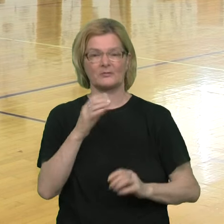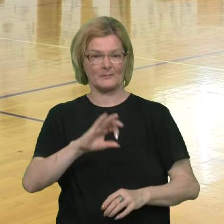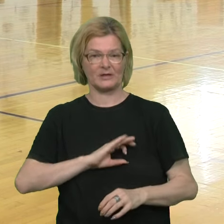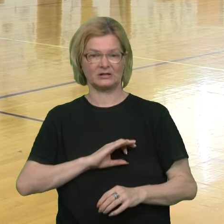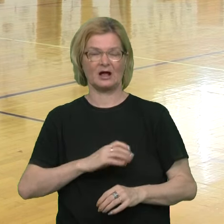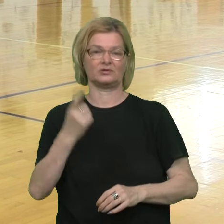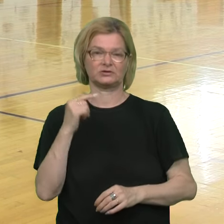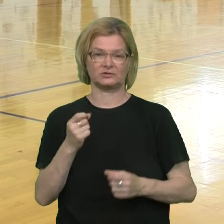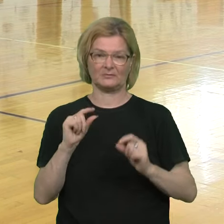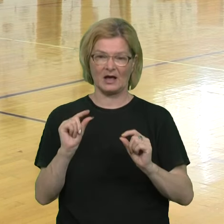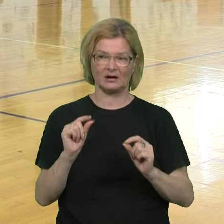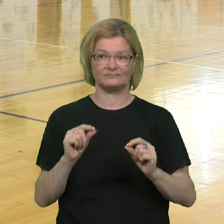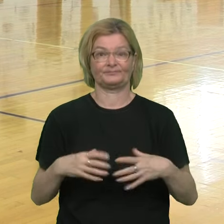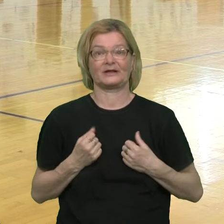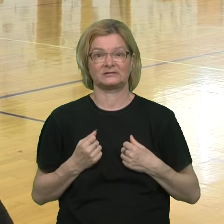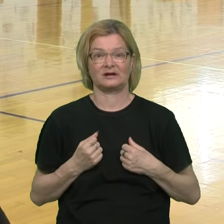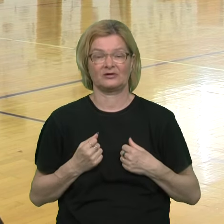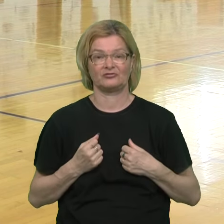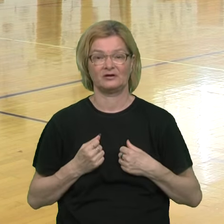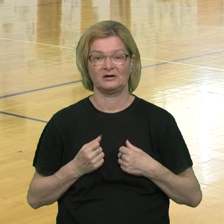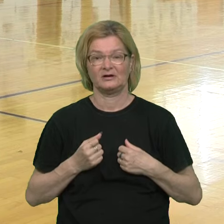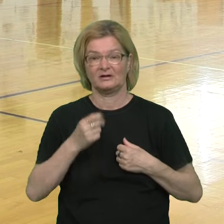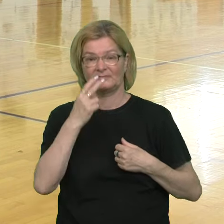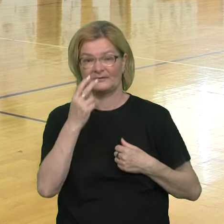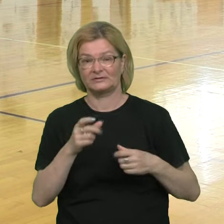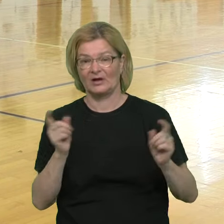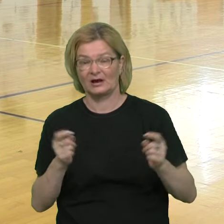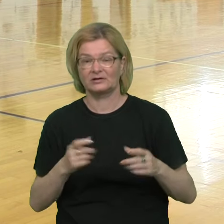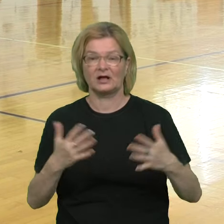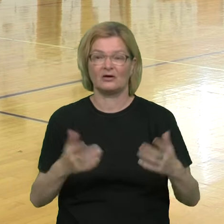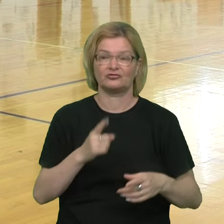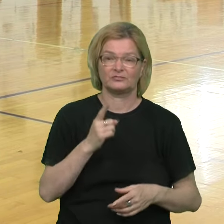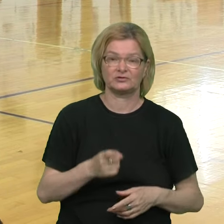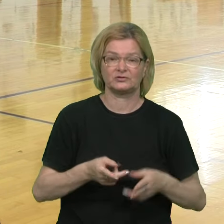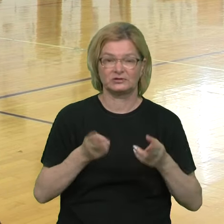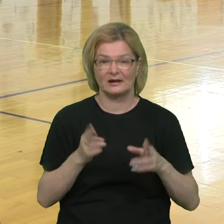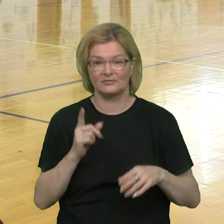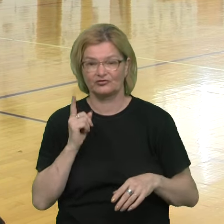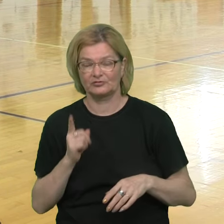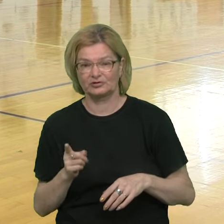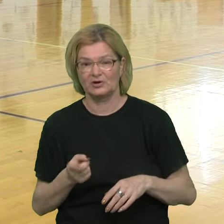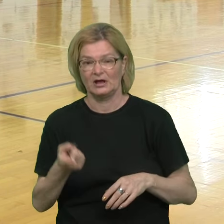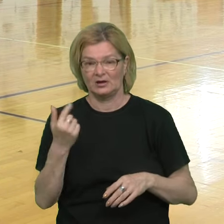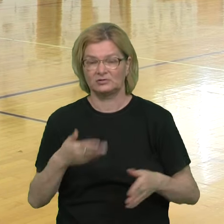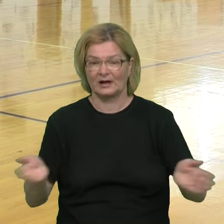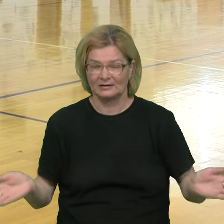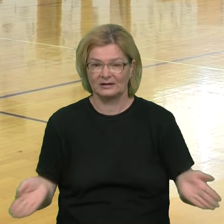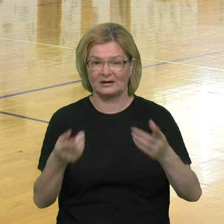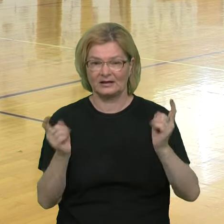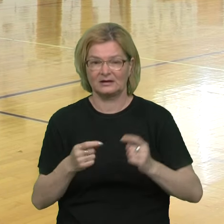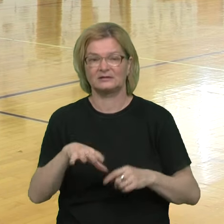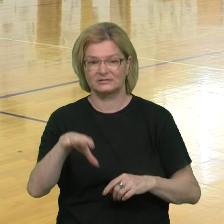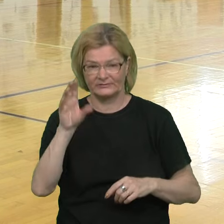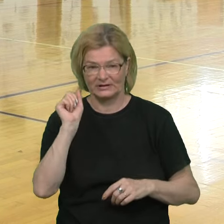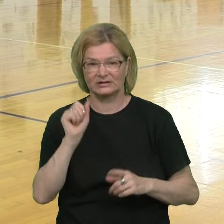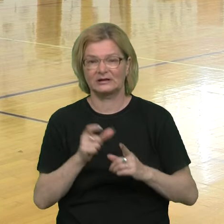Kad kažemo medalje, onda se one malo ustraše, pa vide veće igračice, pa kako ćemo to, pa možemo to. I onda kad